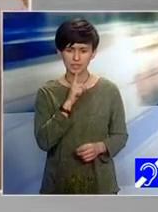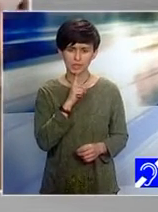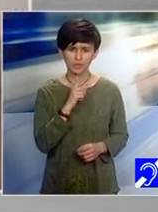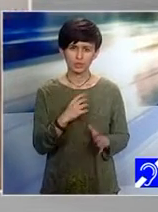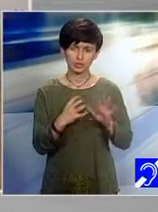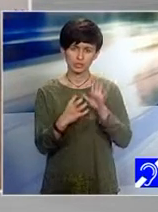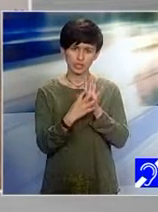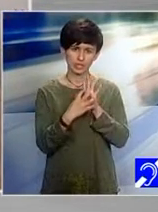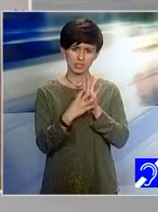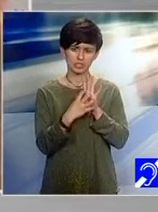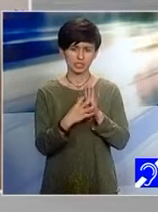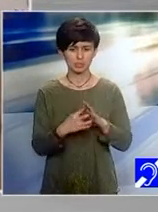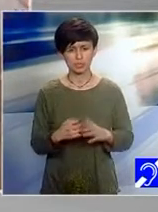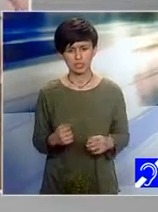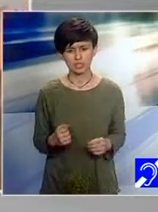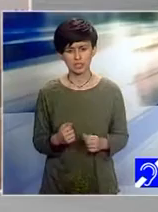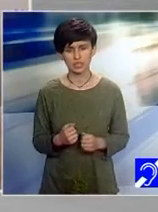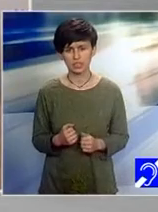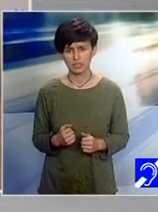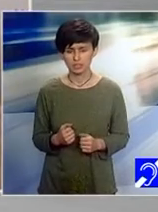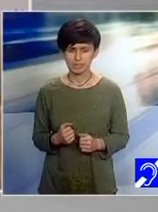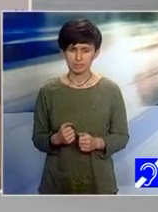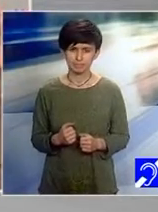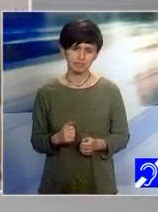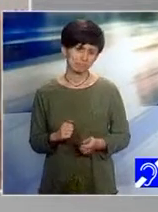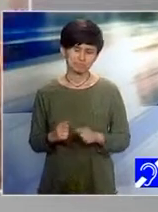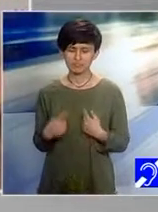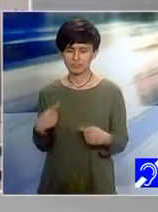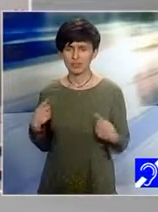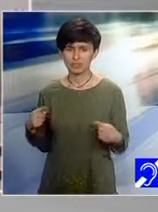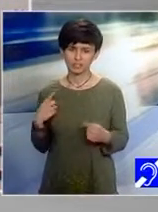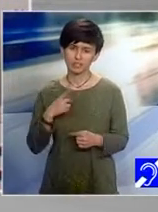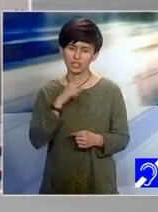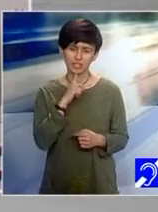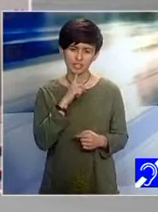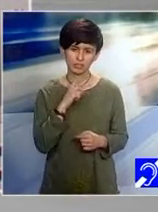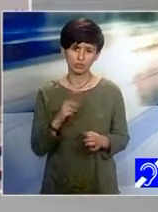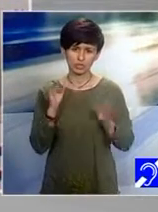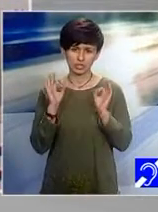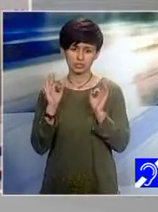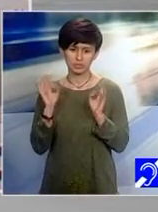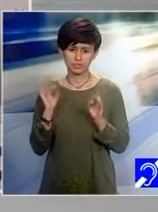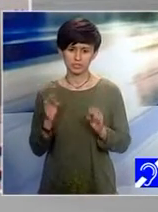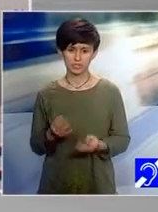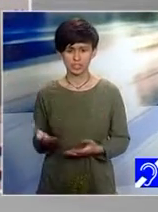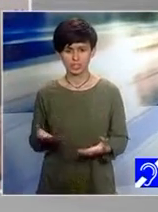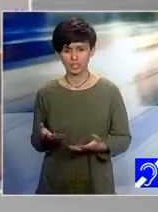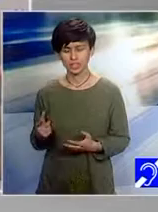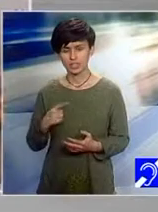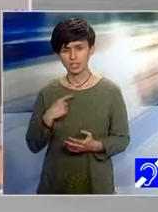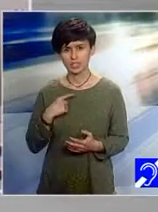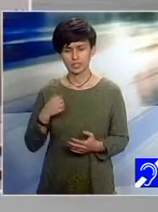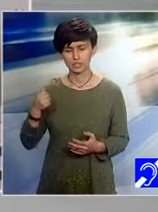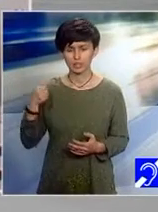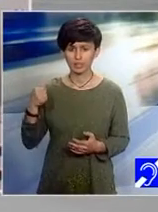bo sau placentar sau foarte mulți alții, nu mai dau acum nume, care sunt